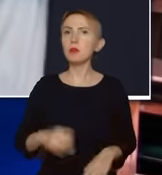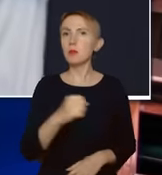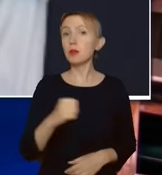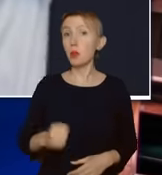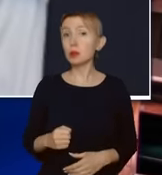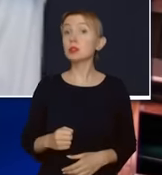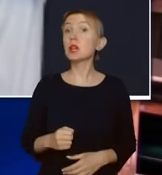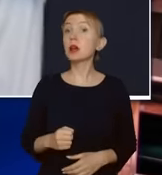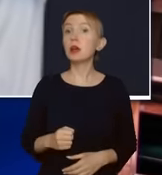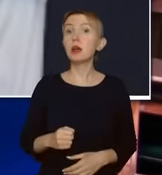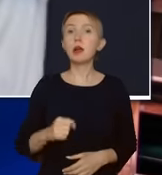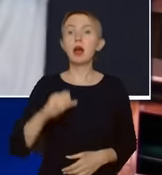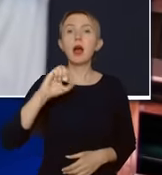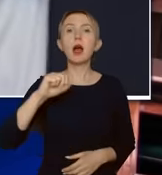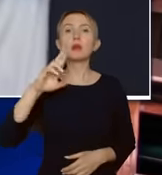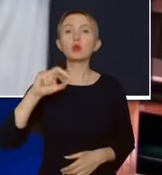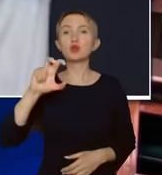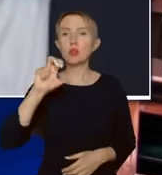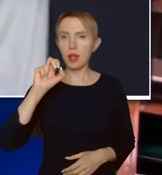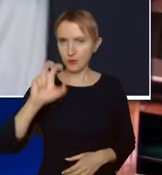pana posła Adama Andruszkiewicza. Panie pośle,